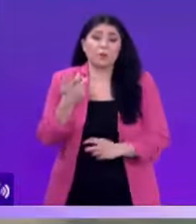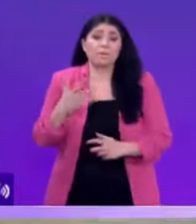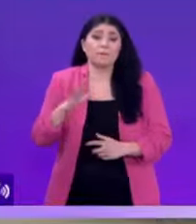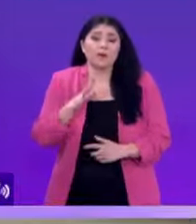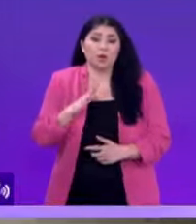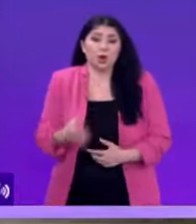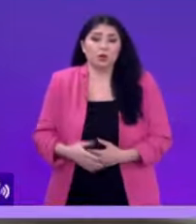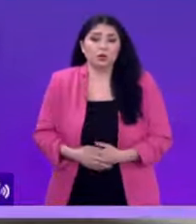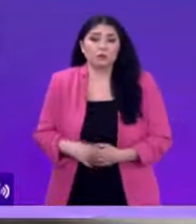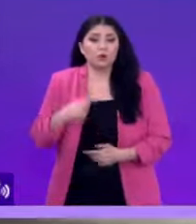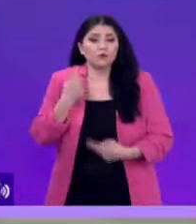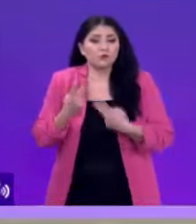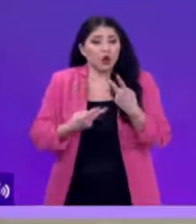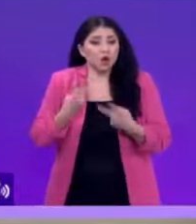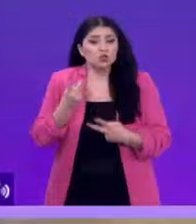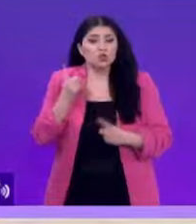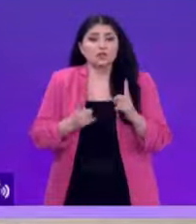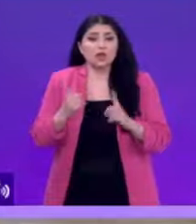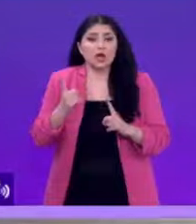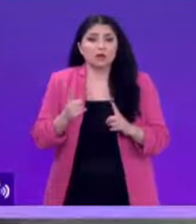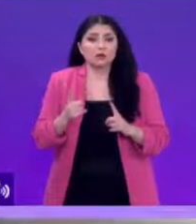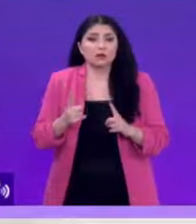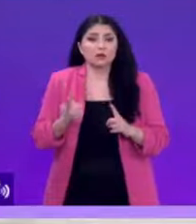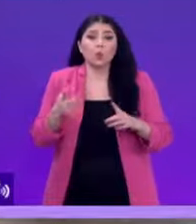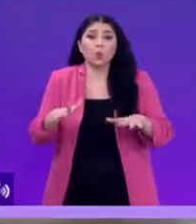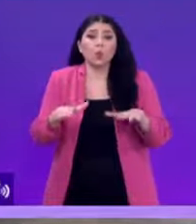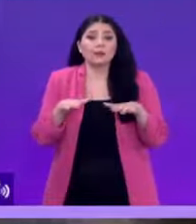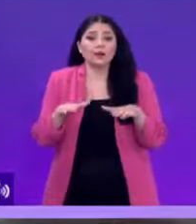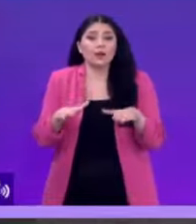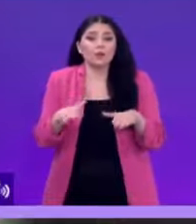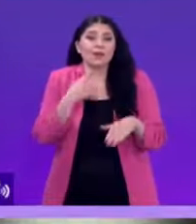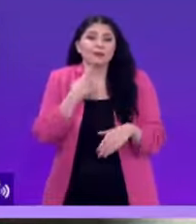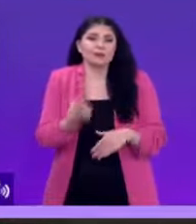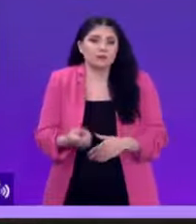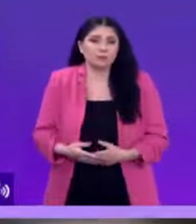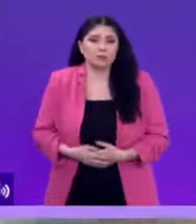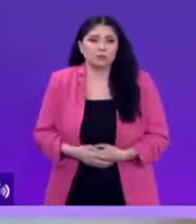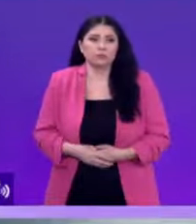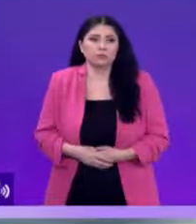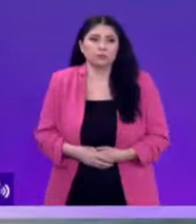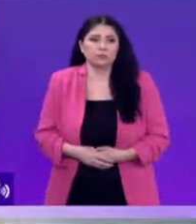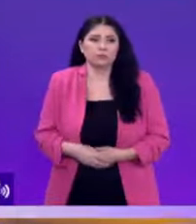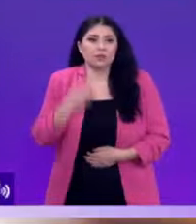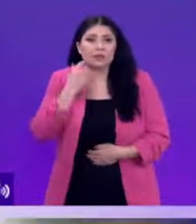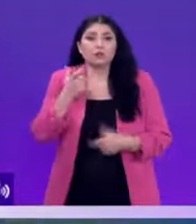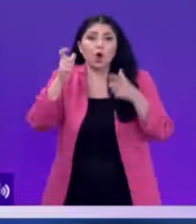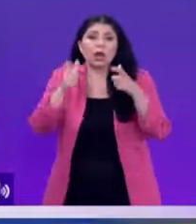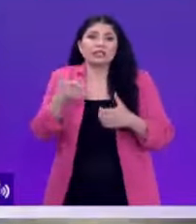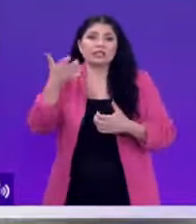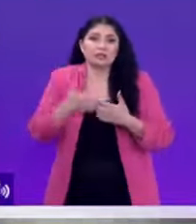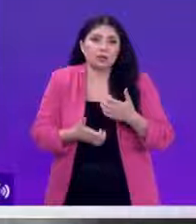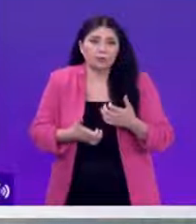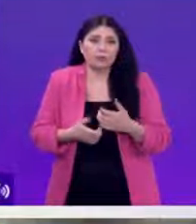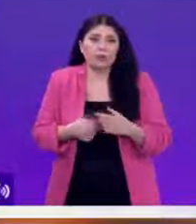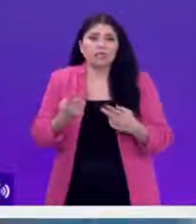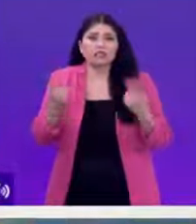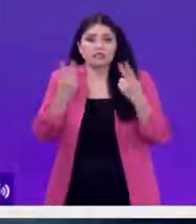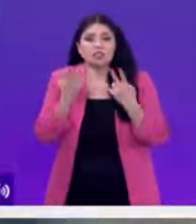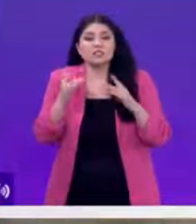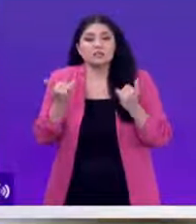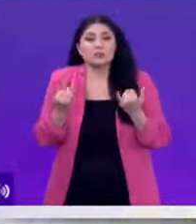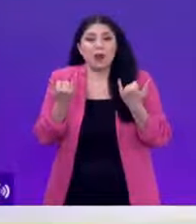care le pot folosi și în cazul unui cutremur, în cazul în care există dărâmături. Asta ca să ne dăm seama de ceea ce se